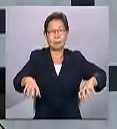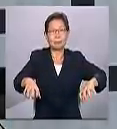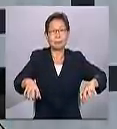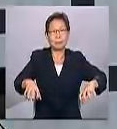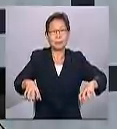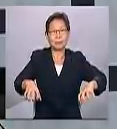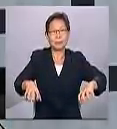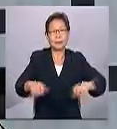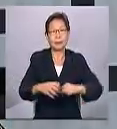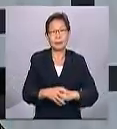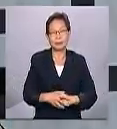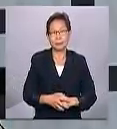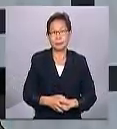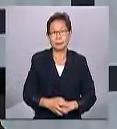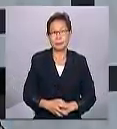Okay.